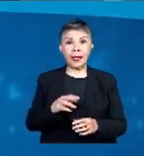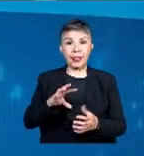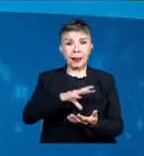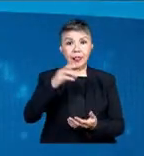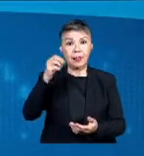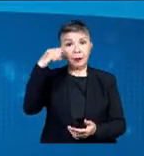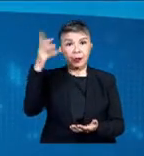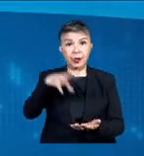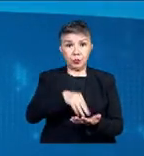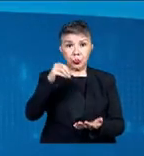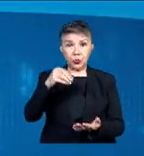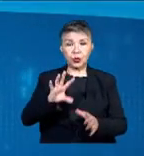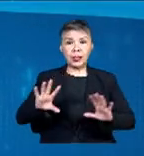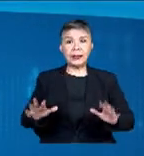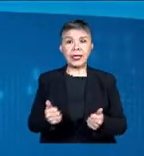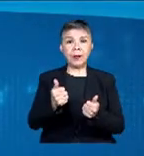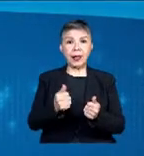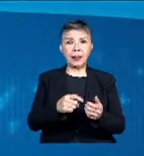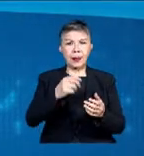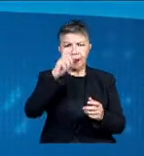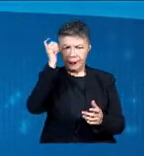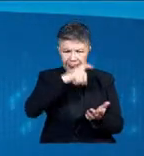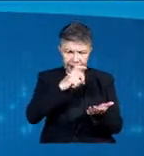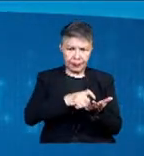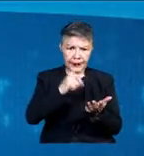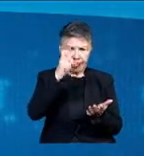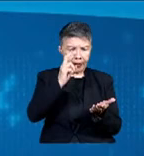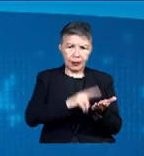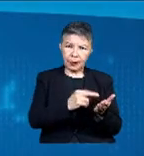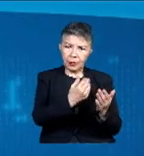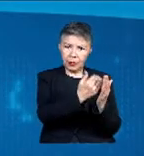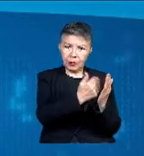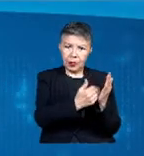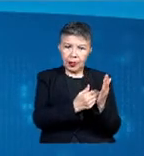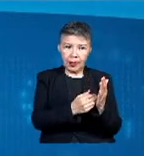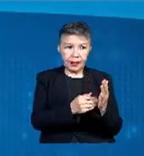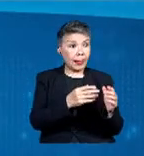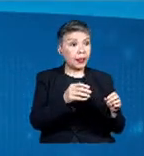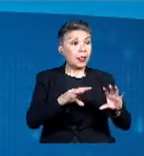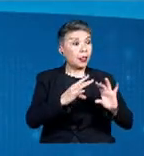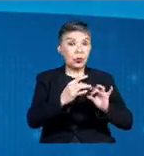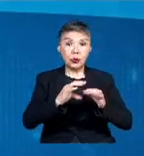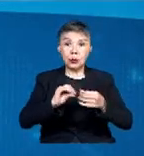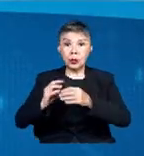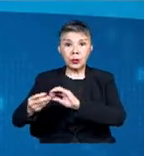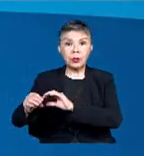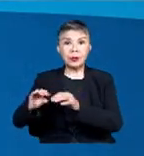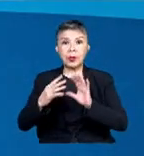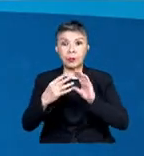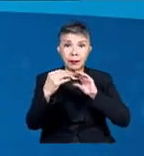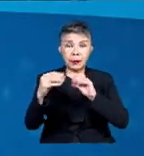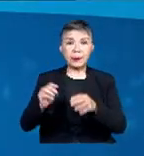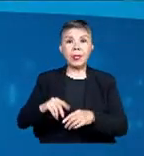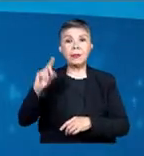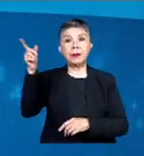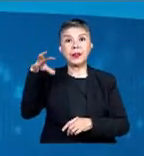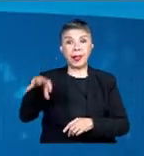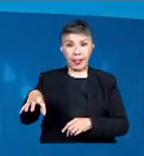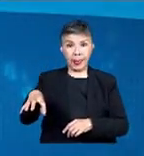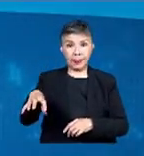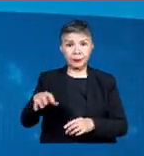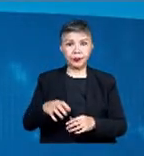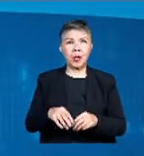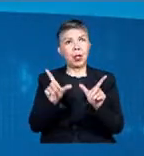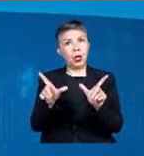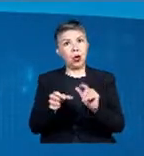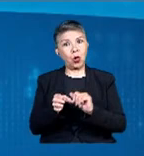pusat menyiapkan kebijakan-kebijakan yang terus kami harmonisasikan dengan pemerintah daerah. Salah satunya ini adalah pemerintah daerah